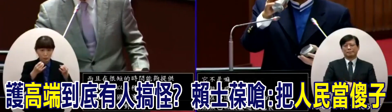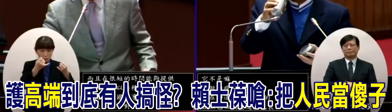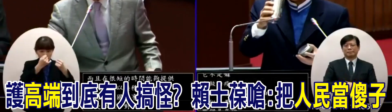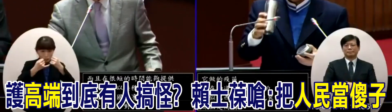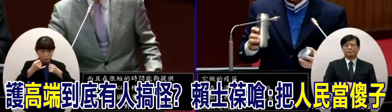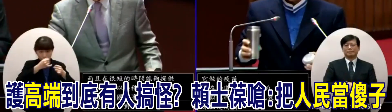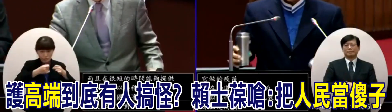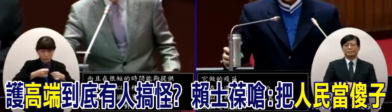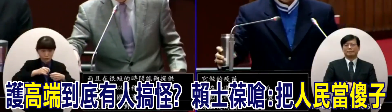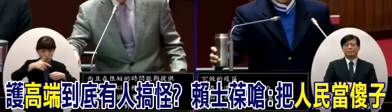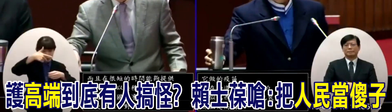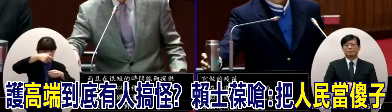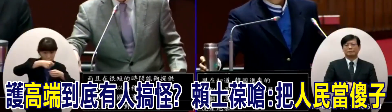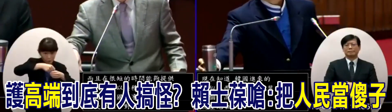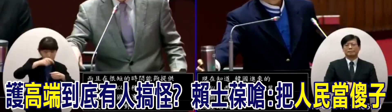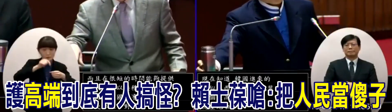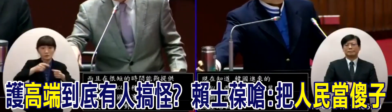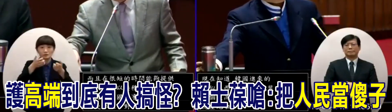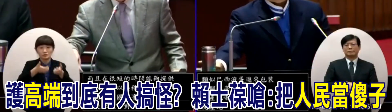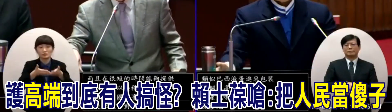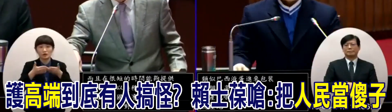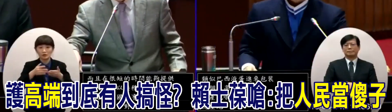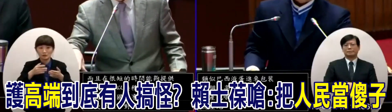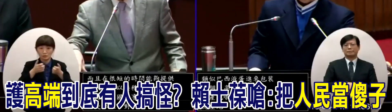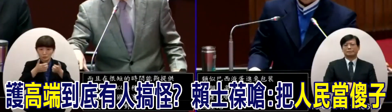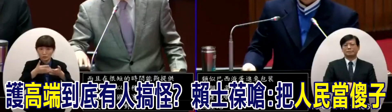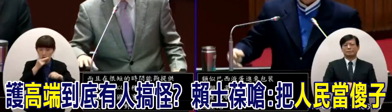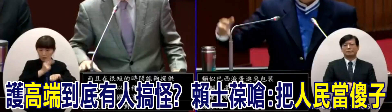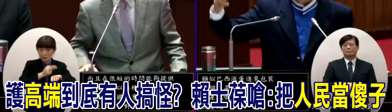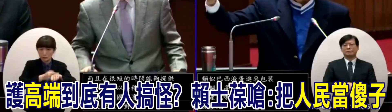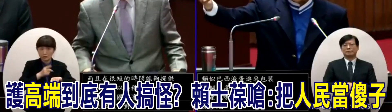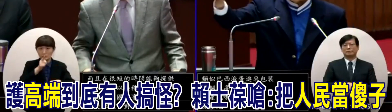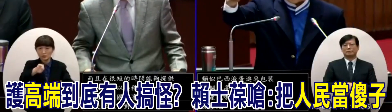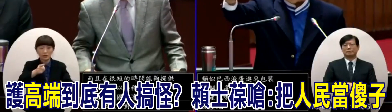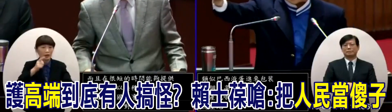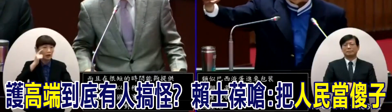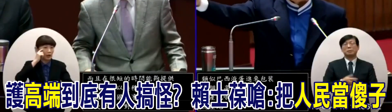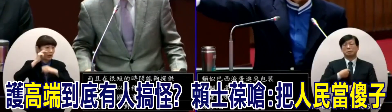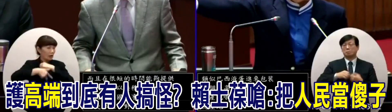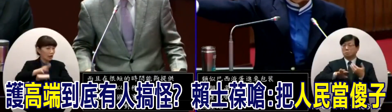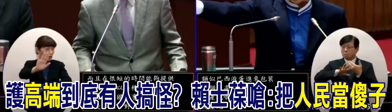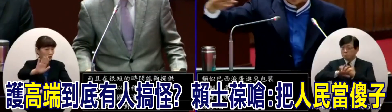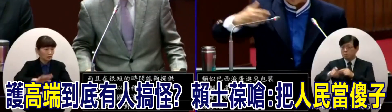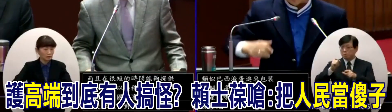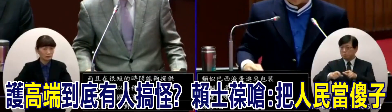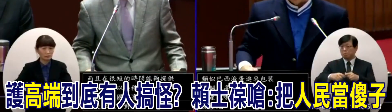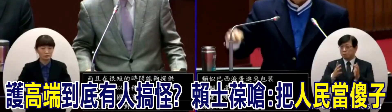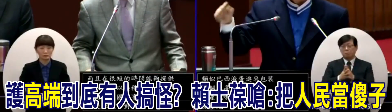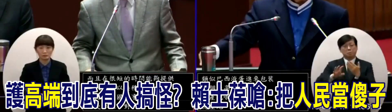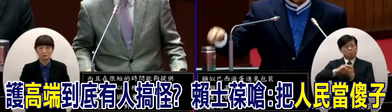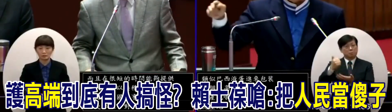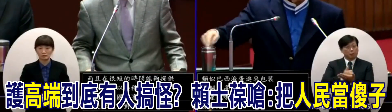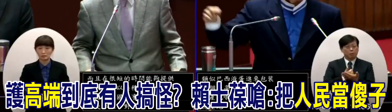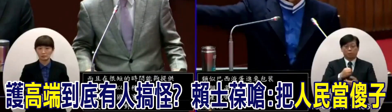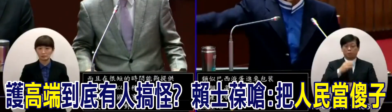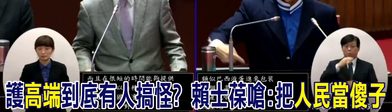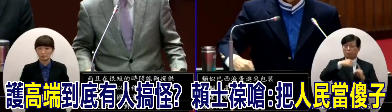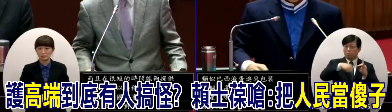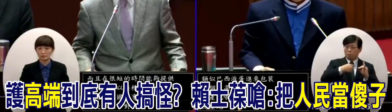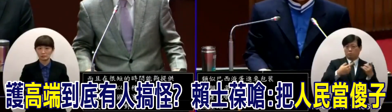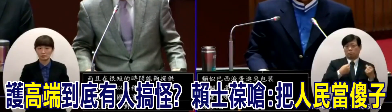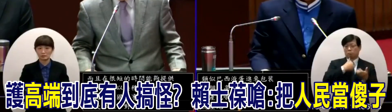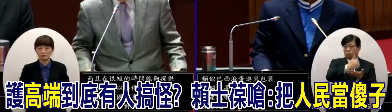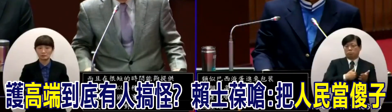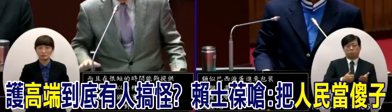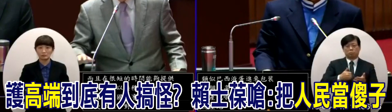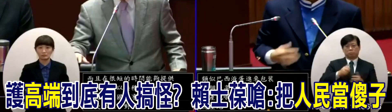个技术是非常关键的技术，你不要小看这一个。 为其他几家都直接从国外进来，为什么高端不直接